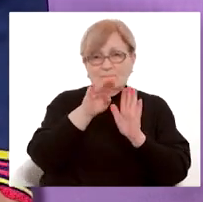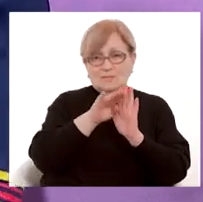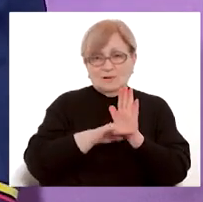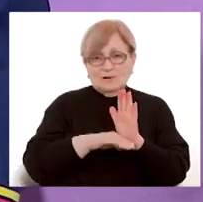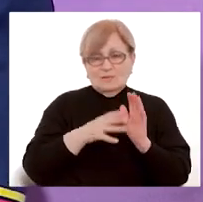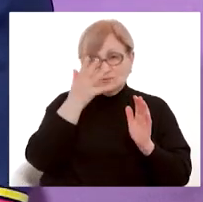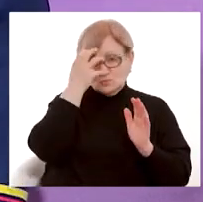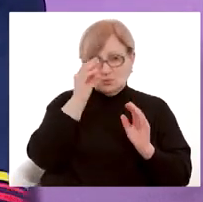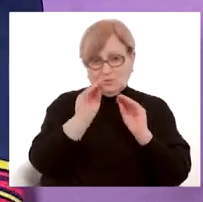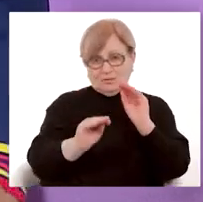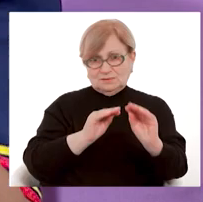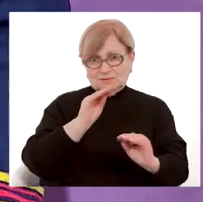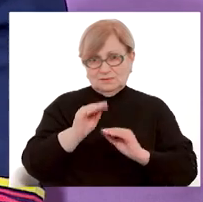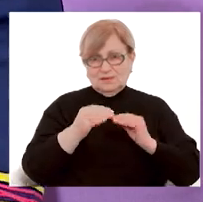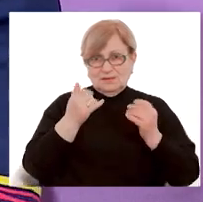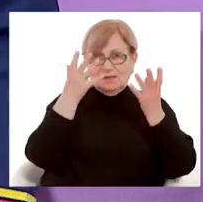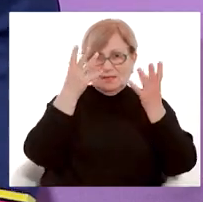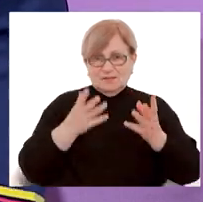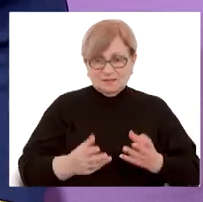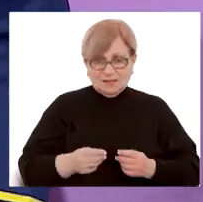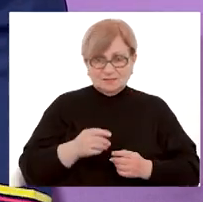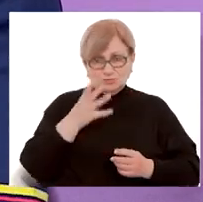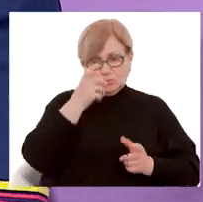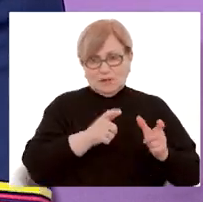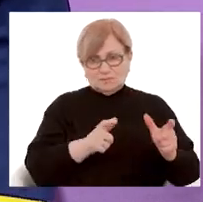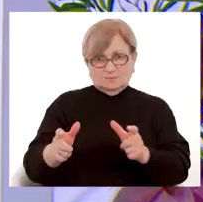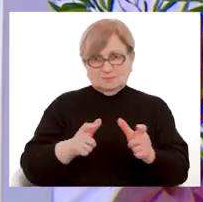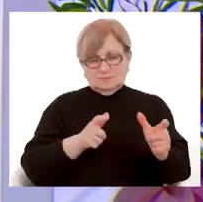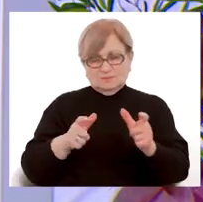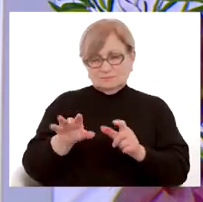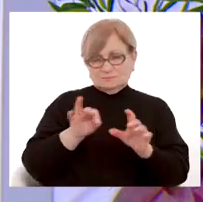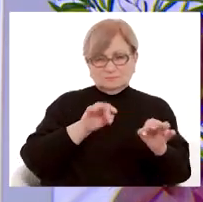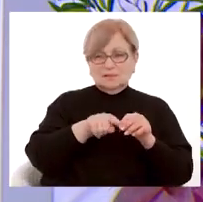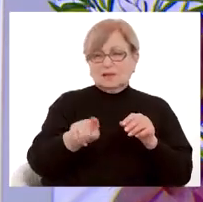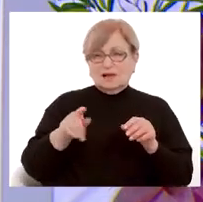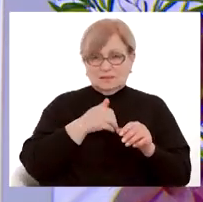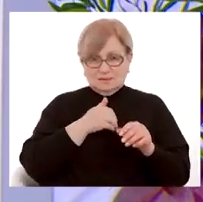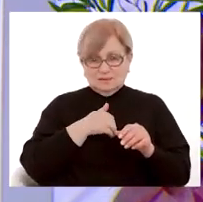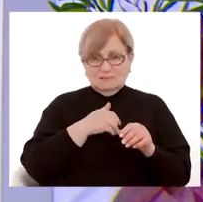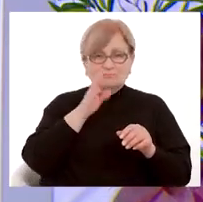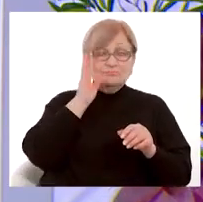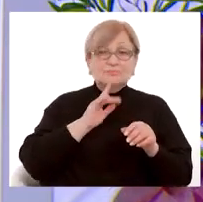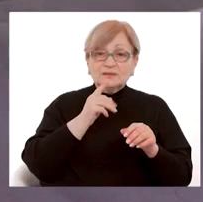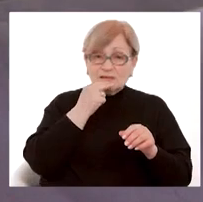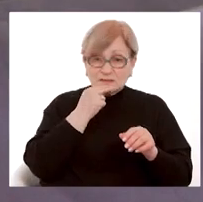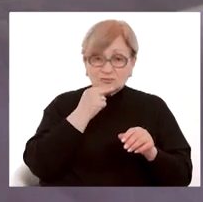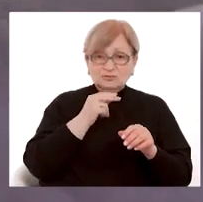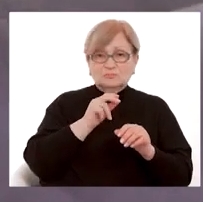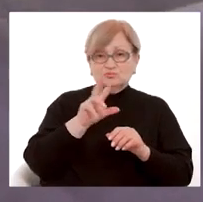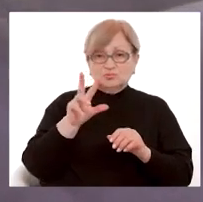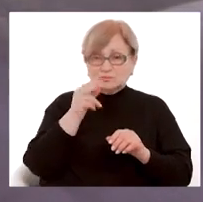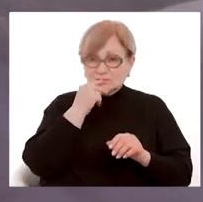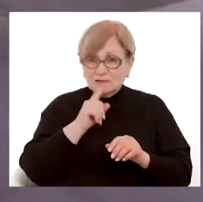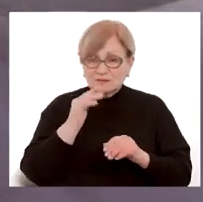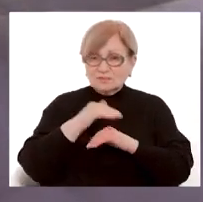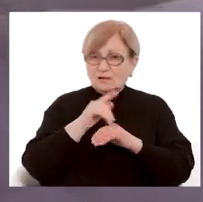იქნება დასურათებული, რომ აი დღის განმავლობაში თვითონ შეარჩიოს, ანუ მისი გადაწყვეტილებით ხდება, ხომ? აი დილას რა შეჭამოს, შუა დღეს რა შეჭამოს,